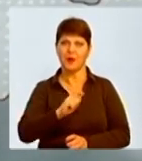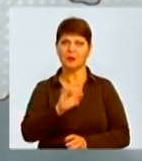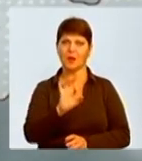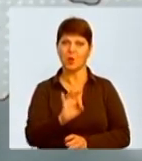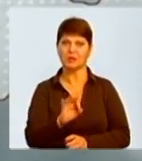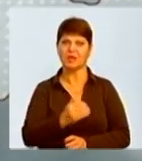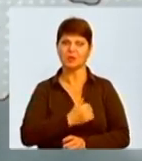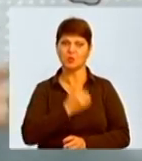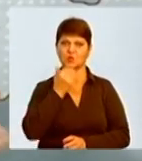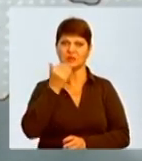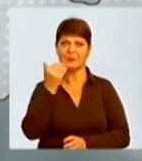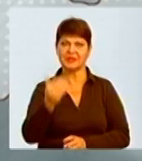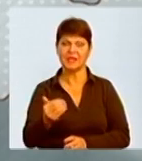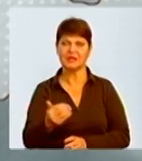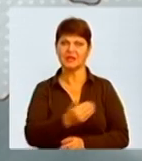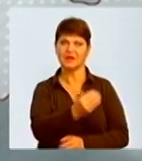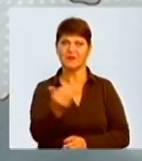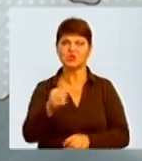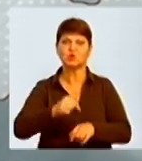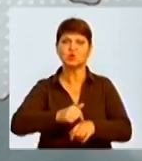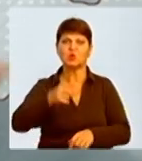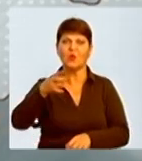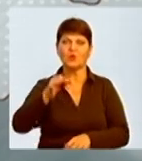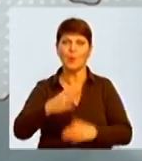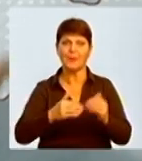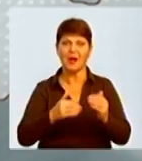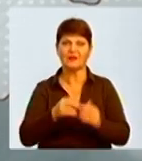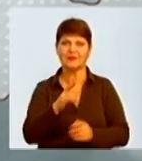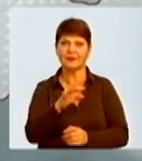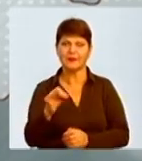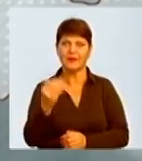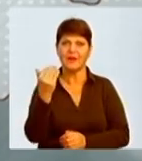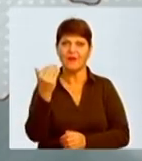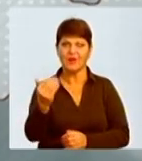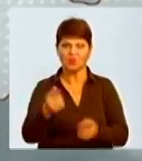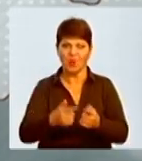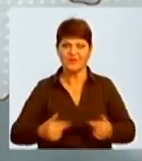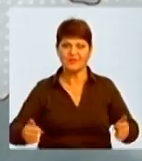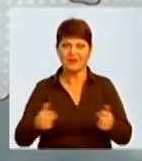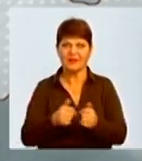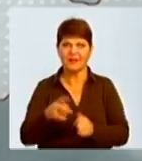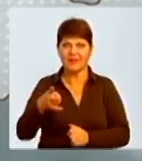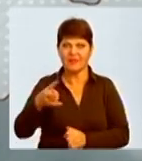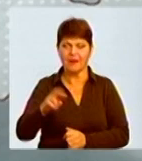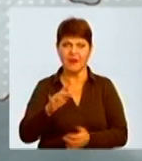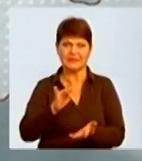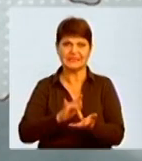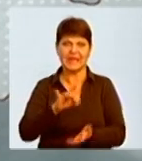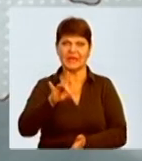вас стосовно практики ваших мамологів, відділення і центру, власне,